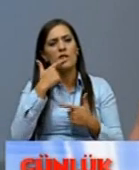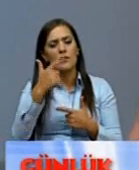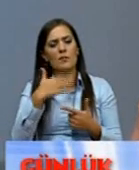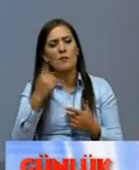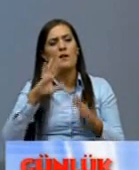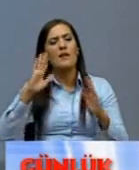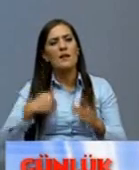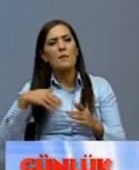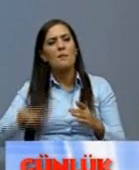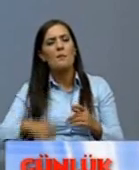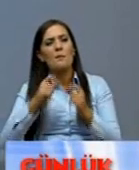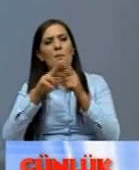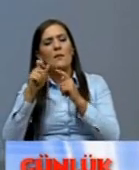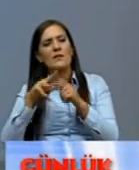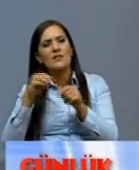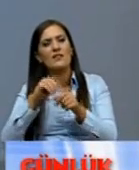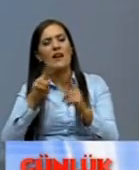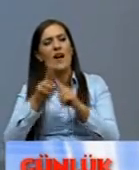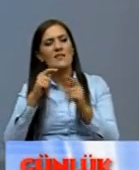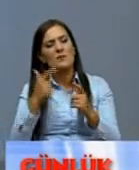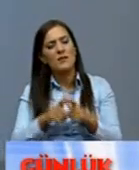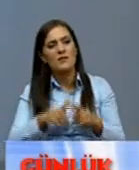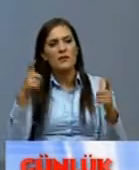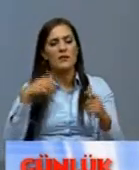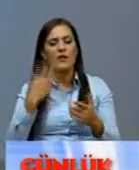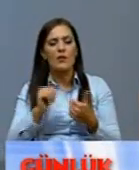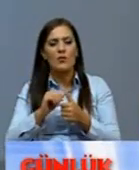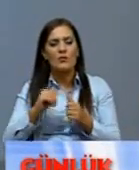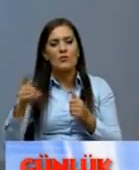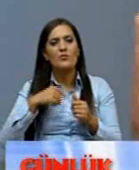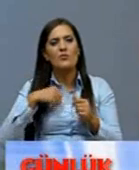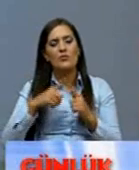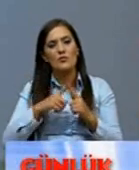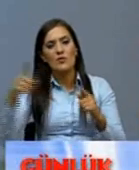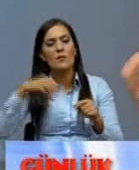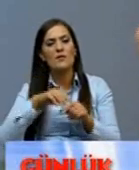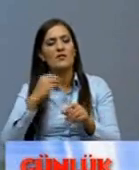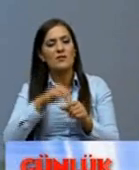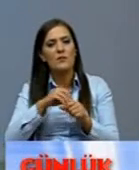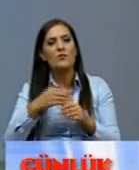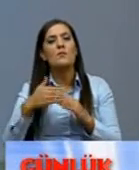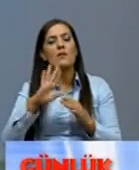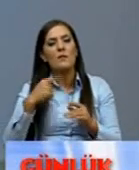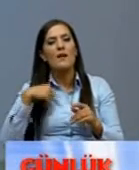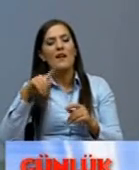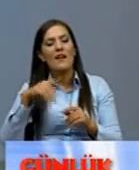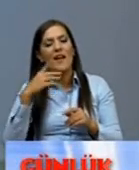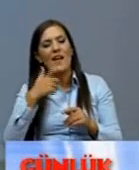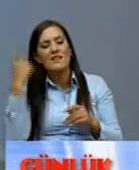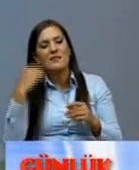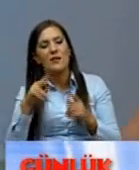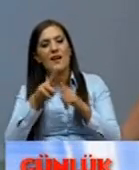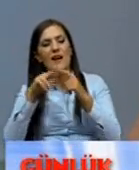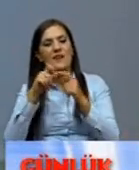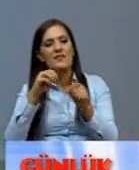kalça çalışmak, bir bacak kaslarını geliştirmeye veya uzatmaya yönelik uzamaz ama hani en azından o körelen, çalışmayan